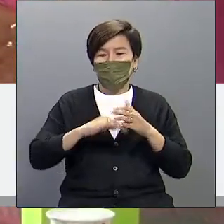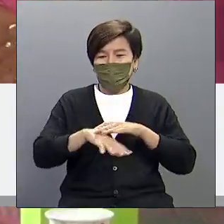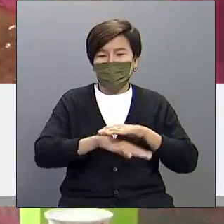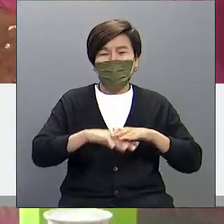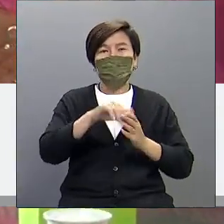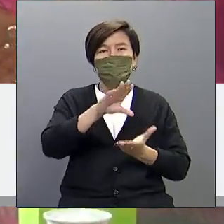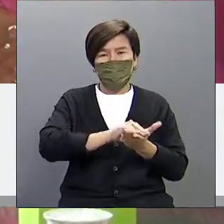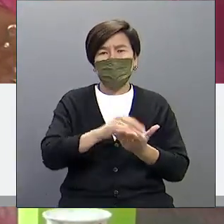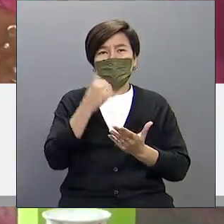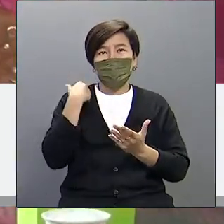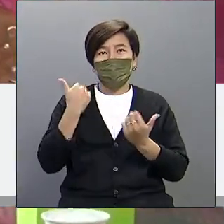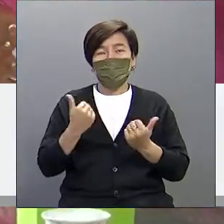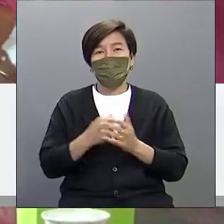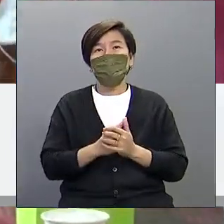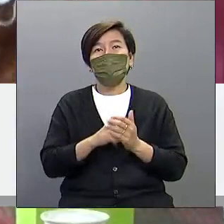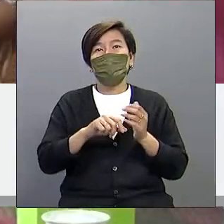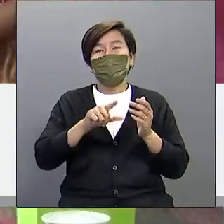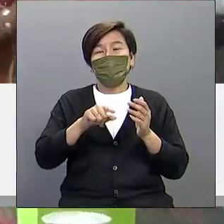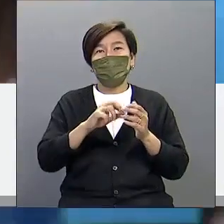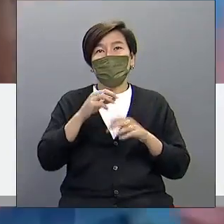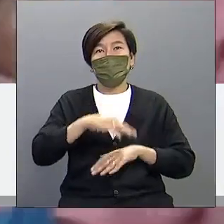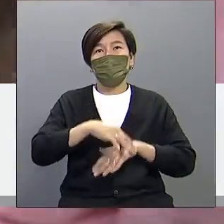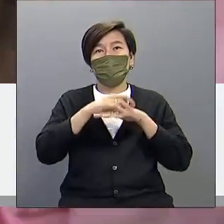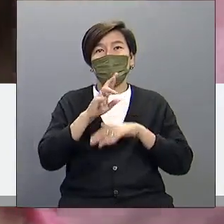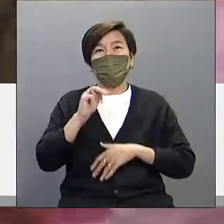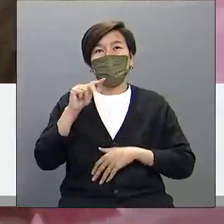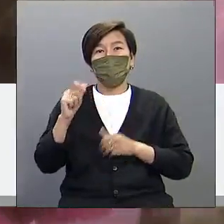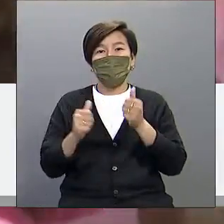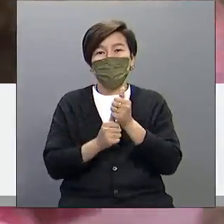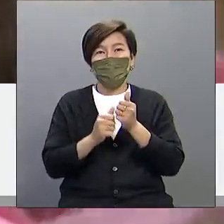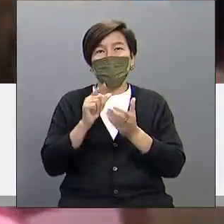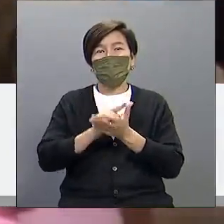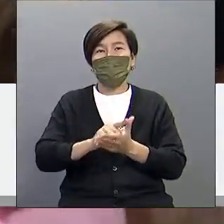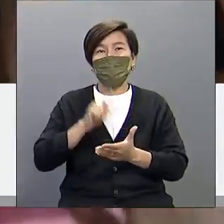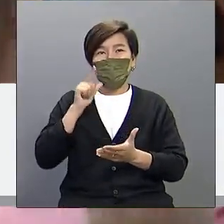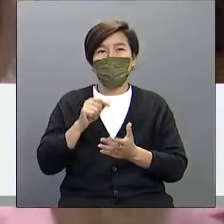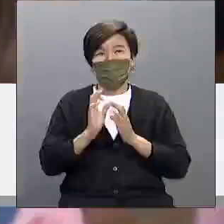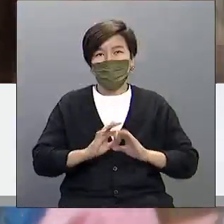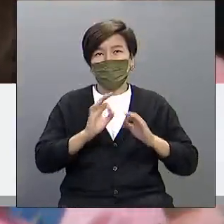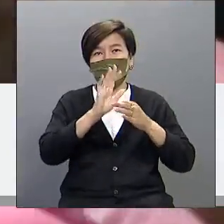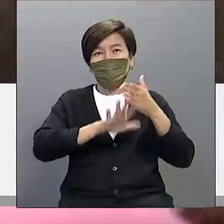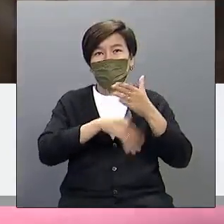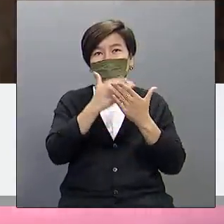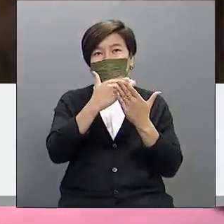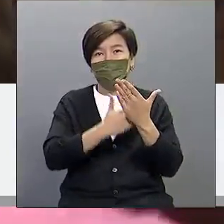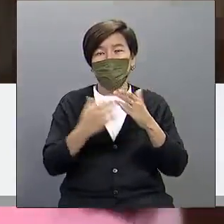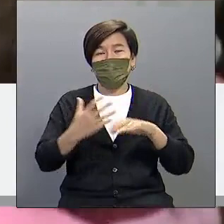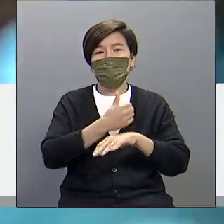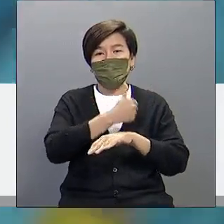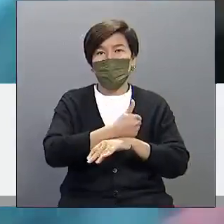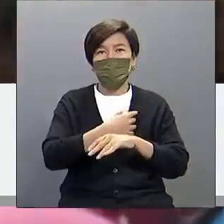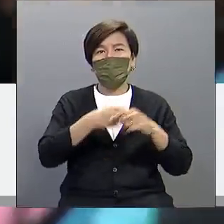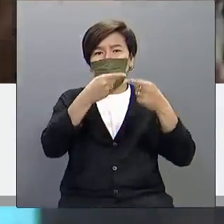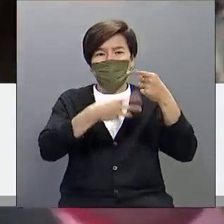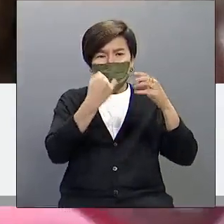แหน่งรัฐมนตรีถือเป็นวิถีทางการเมืองที่จะแสดงความรับผิดชอบหรือสปิริตและข้อกล่าวหาต่างๆก็เคยชี้แจงแล้วหล